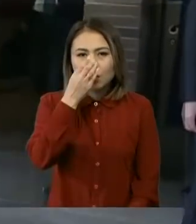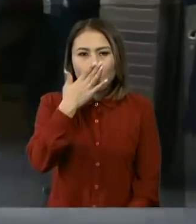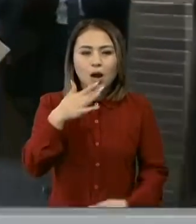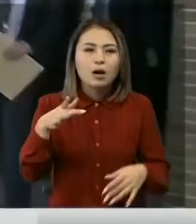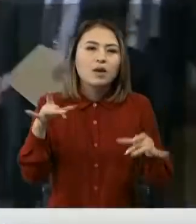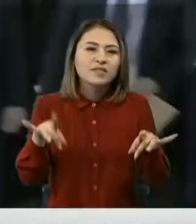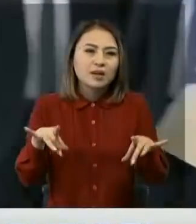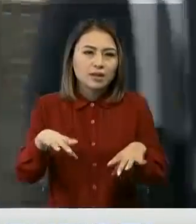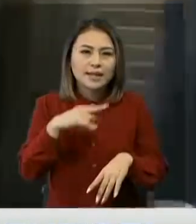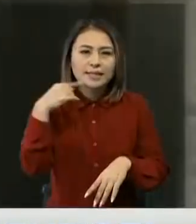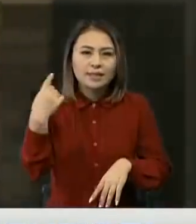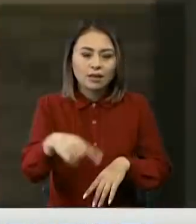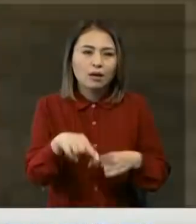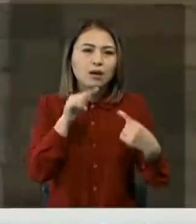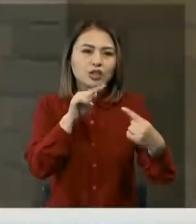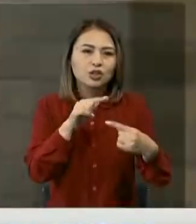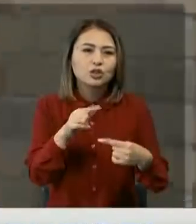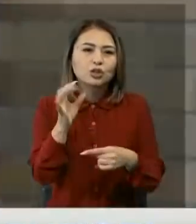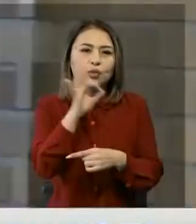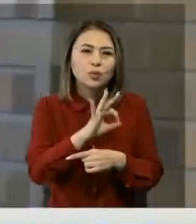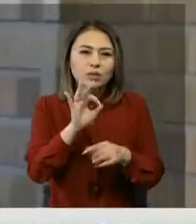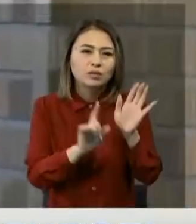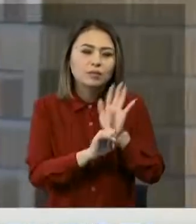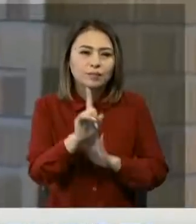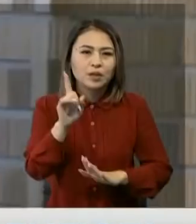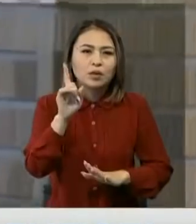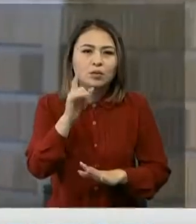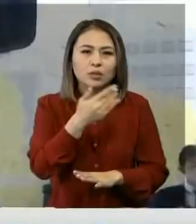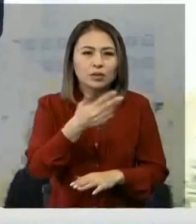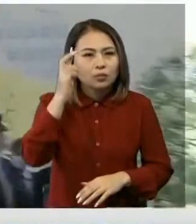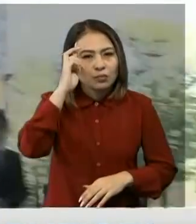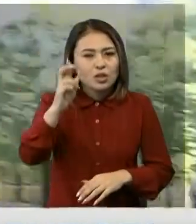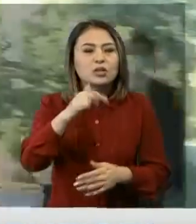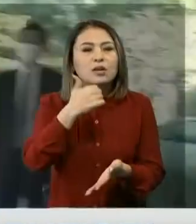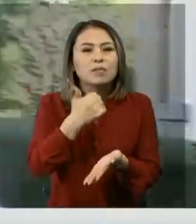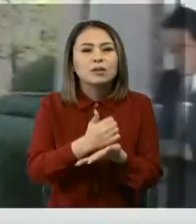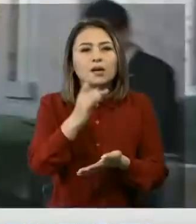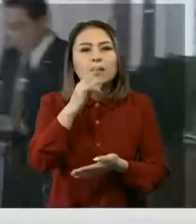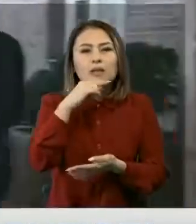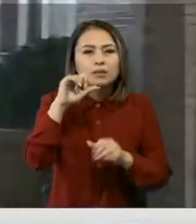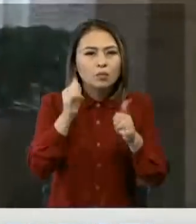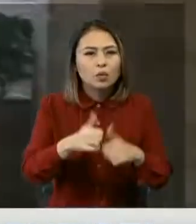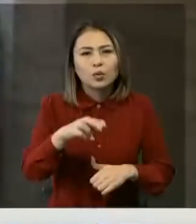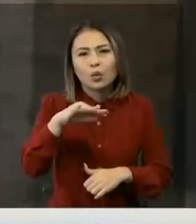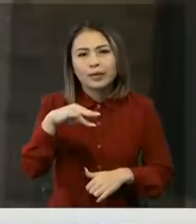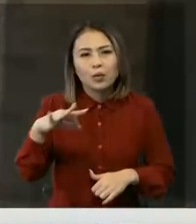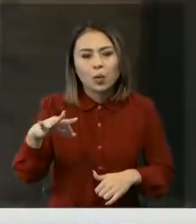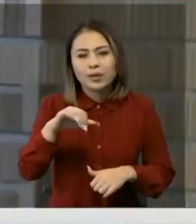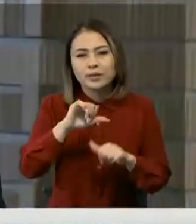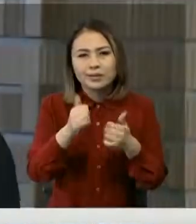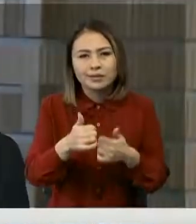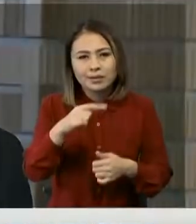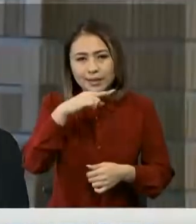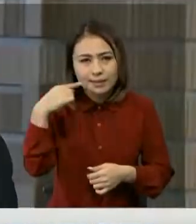Жапония мен Австралияда Ресейге қарсы шектеу шараларын енгізді. Бұл туралы осы елдің үкімет басшылары мәлімдеді. Ресми Токио